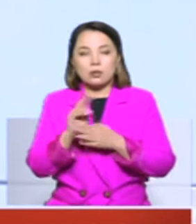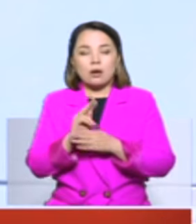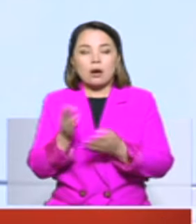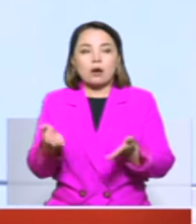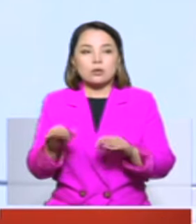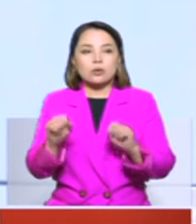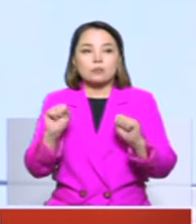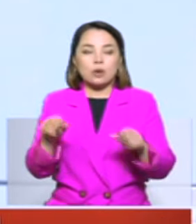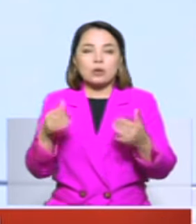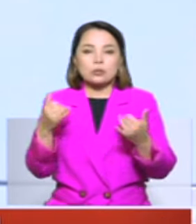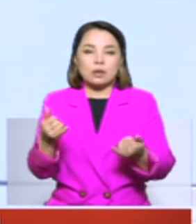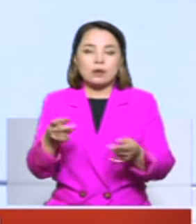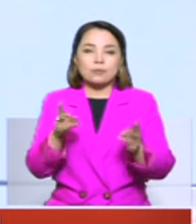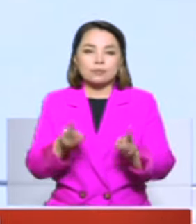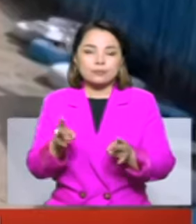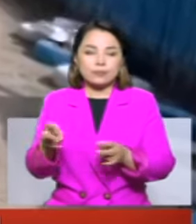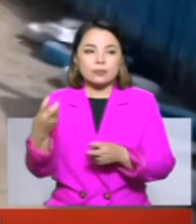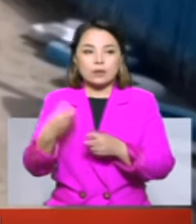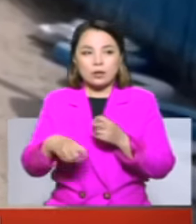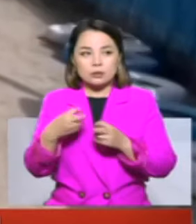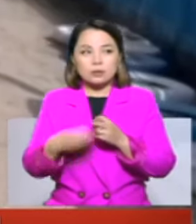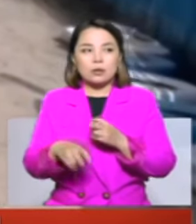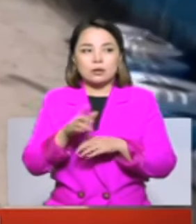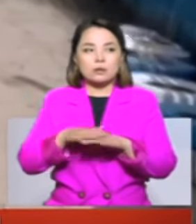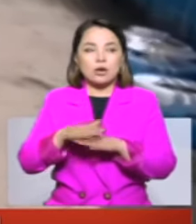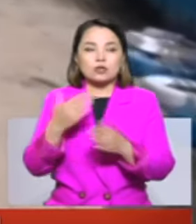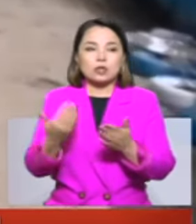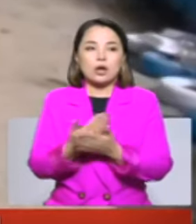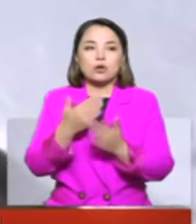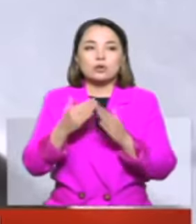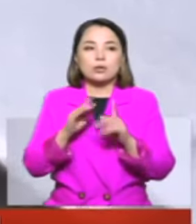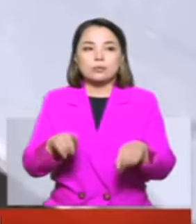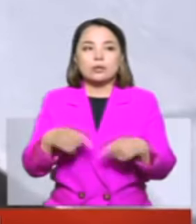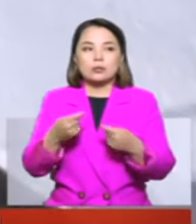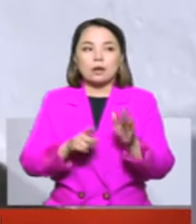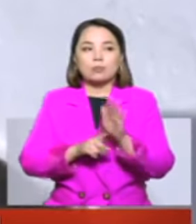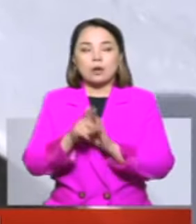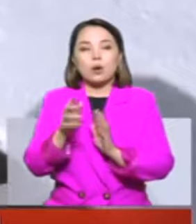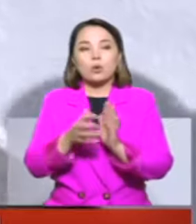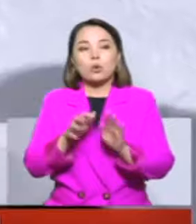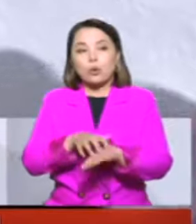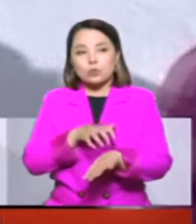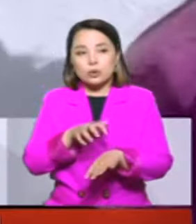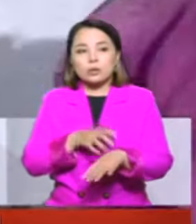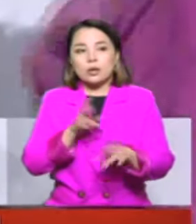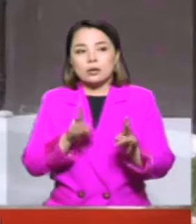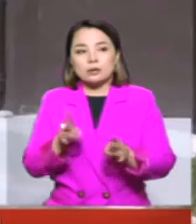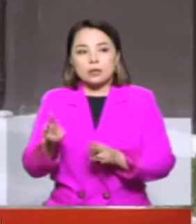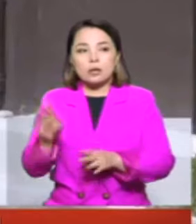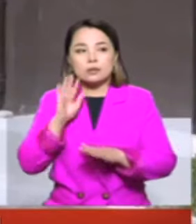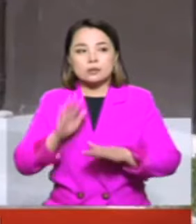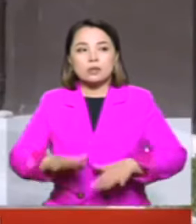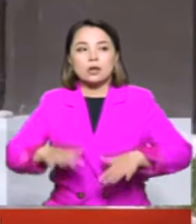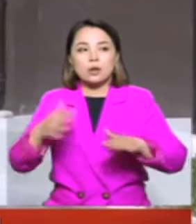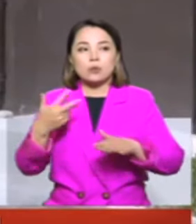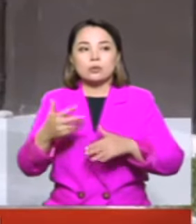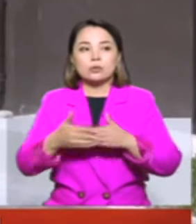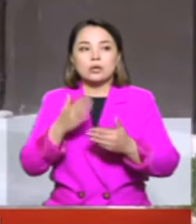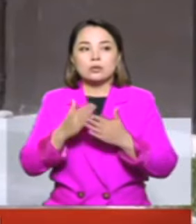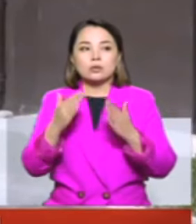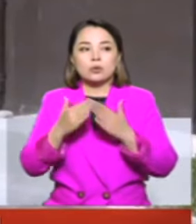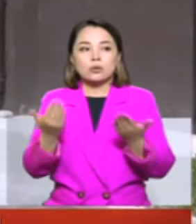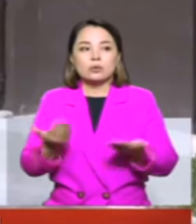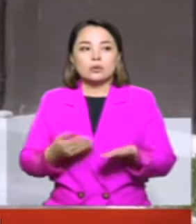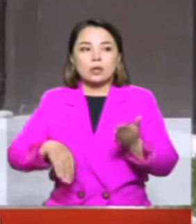Қазір баспаналары аппатты деп танылған халыққа жаңа үй беріле бастады. Көкшетауда тасқыннан зардап шеккен 30-ға жуық отбасына пәтер